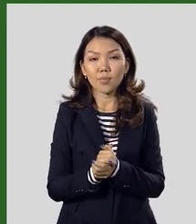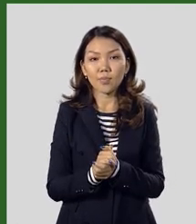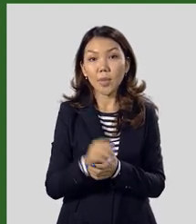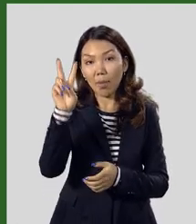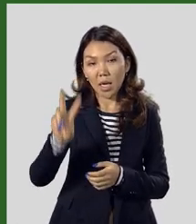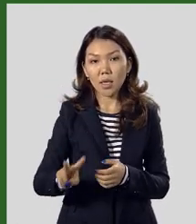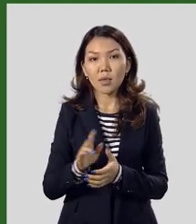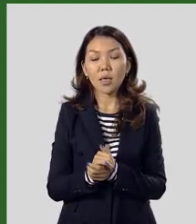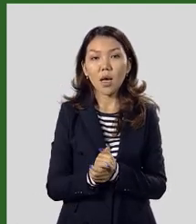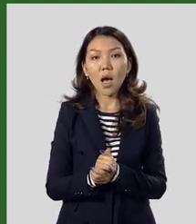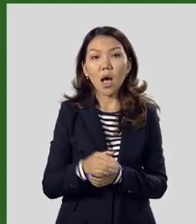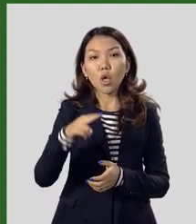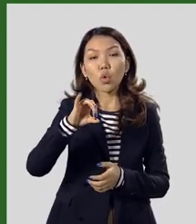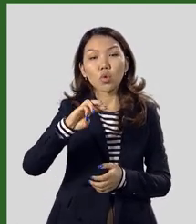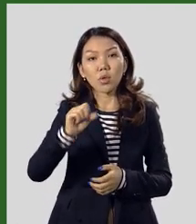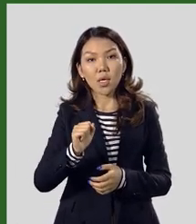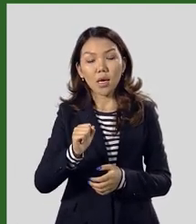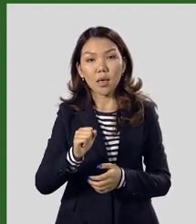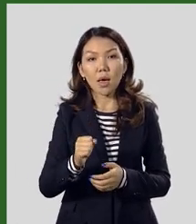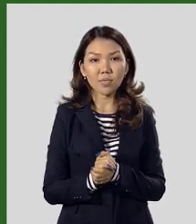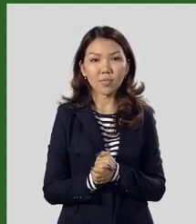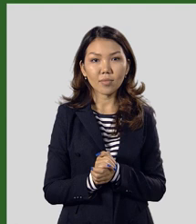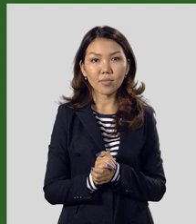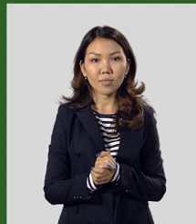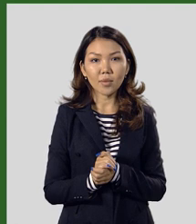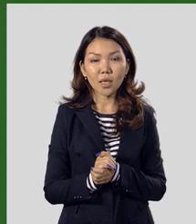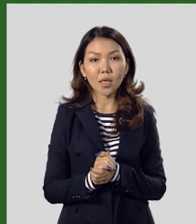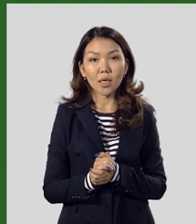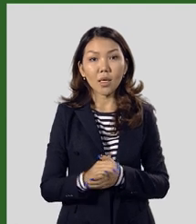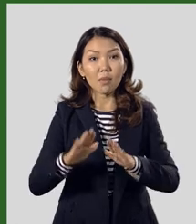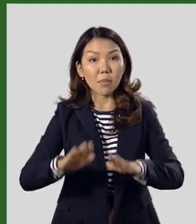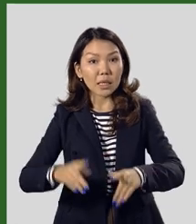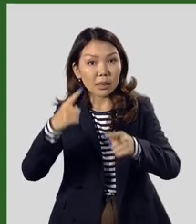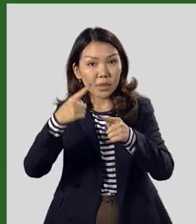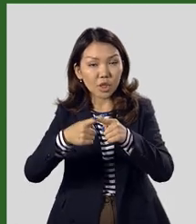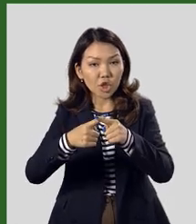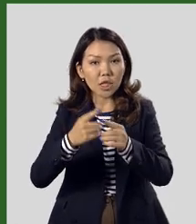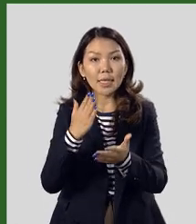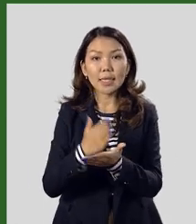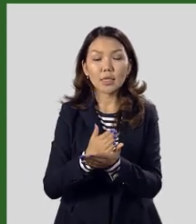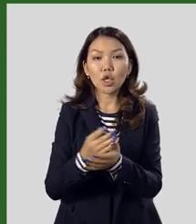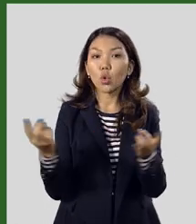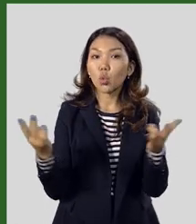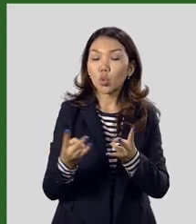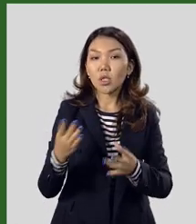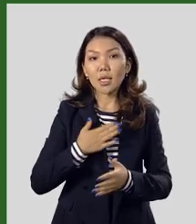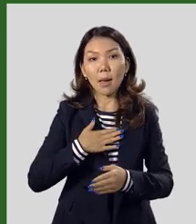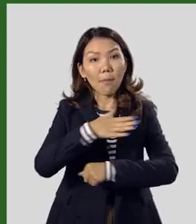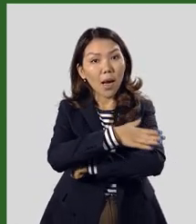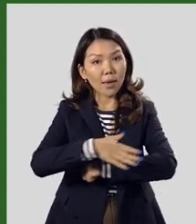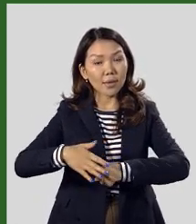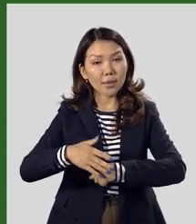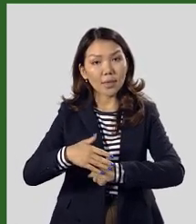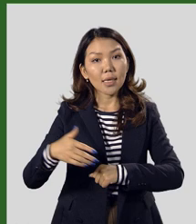– место этой точки на конкретном меридиане. Место их пересечения и есть нужный нам адрес